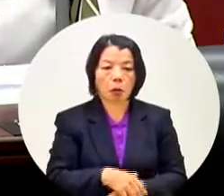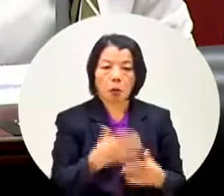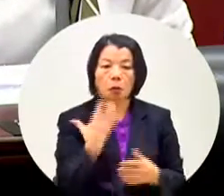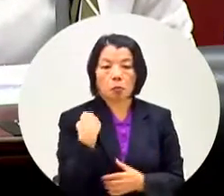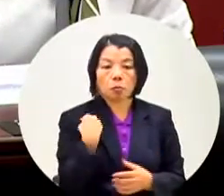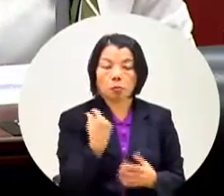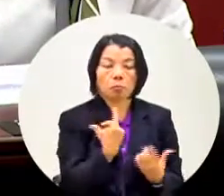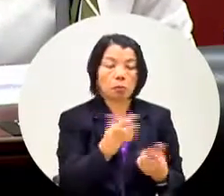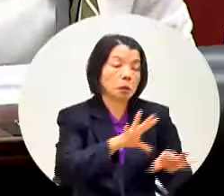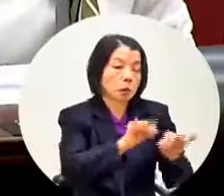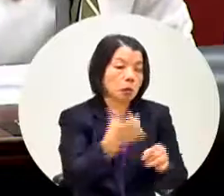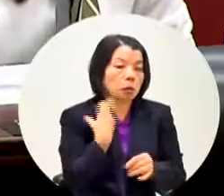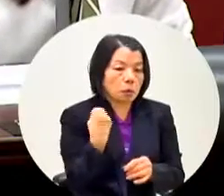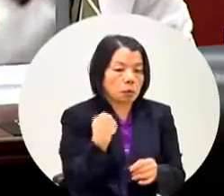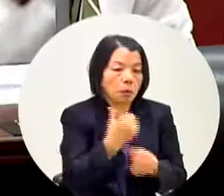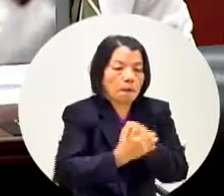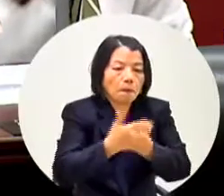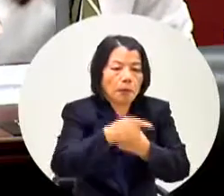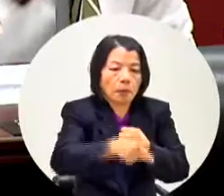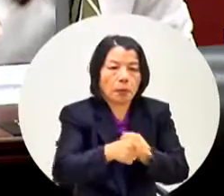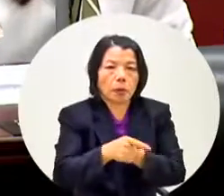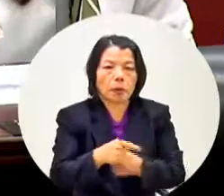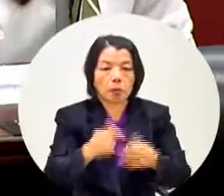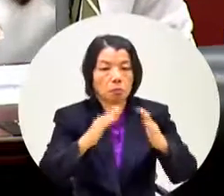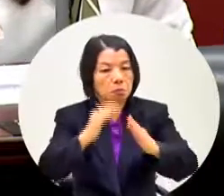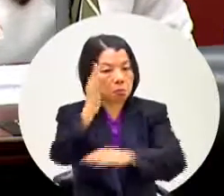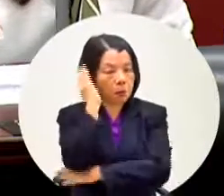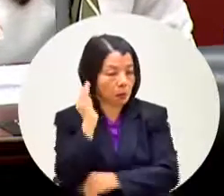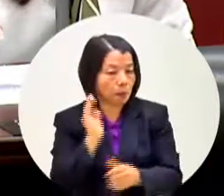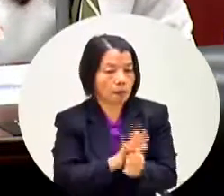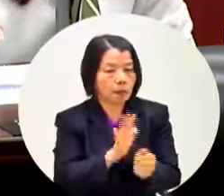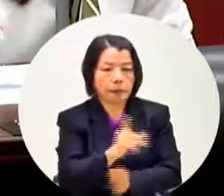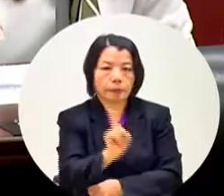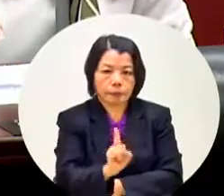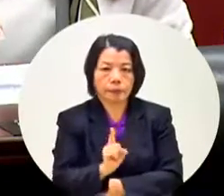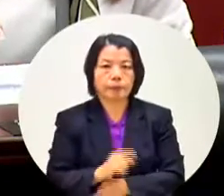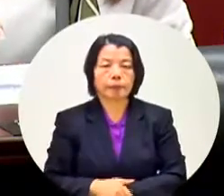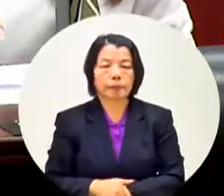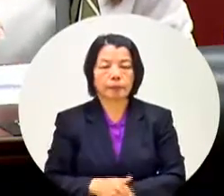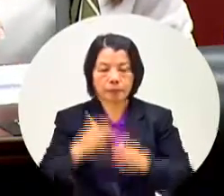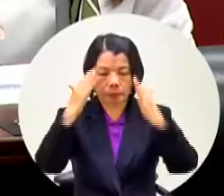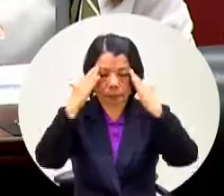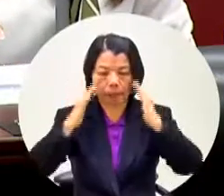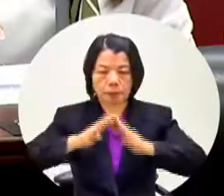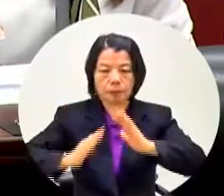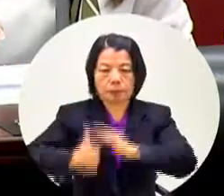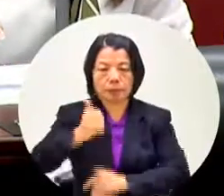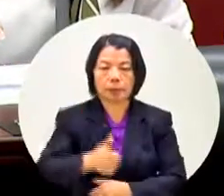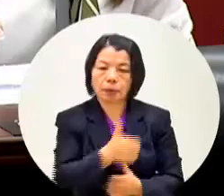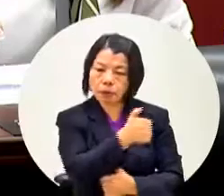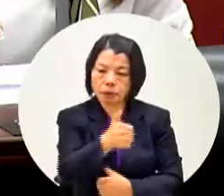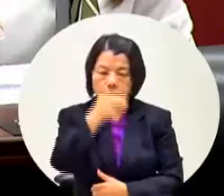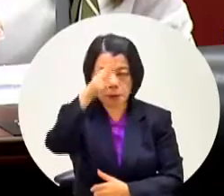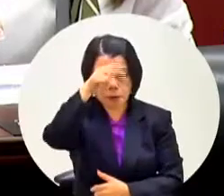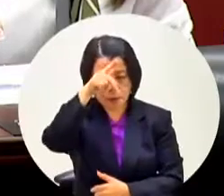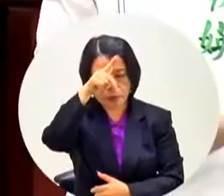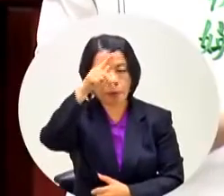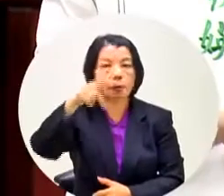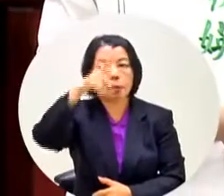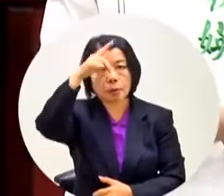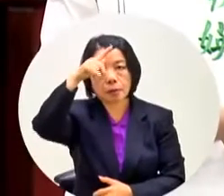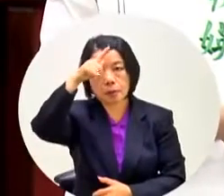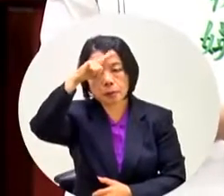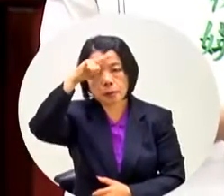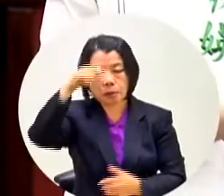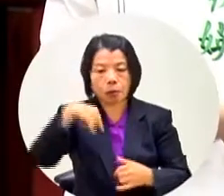针对邻近特定计划区是否启动通盘的检讨。第三个，现有工厂有8家，在